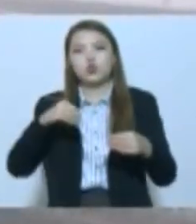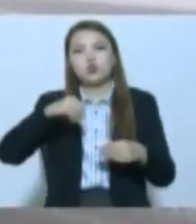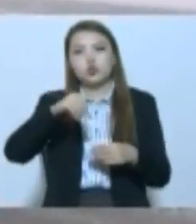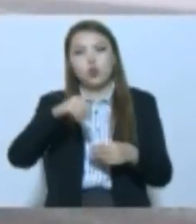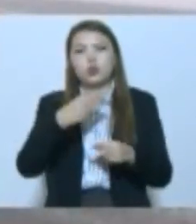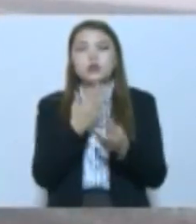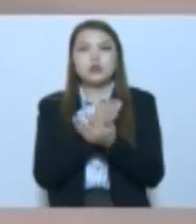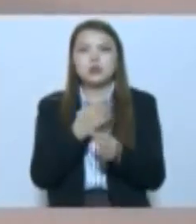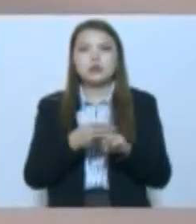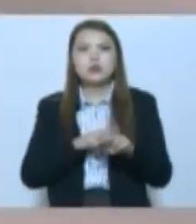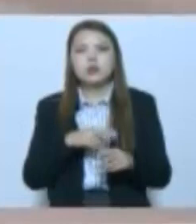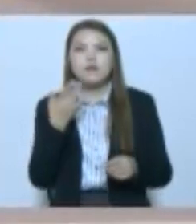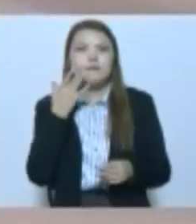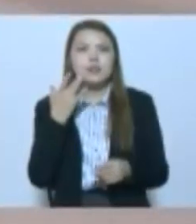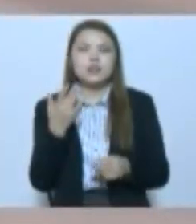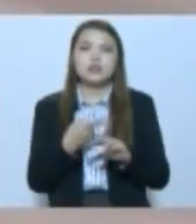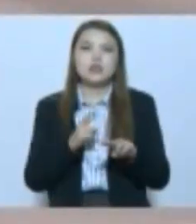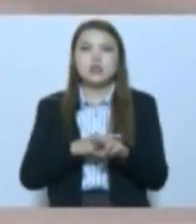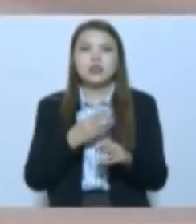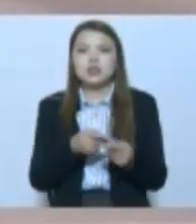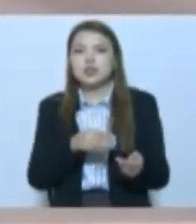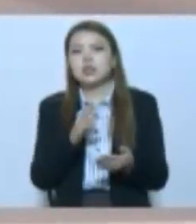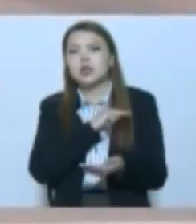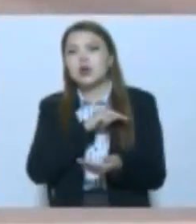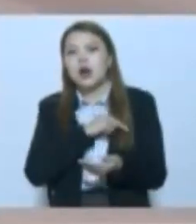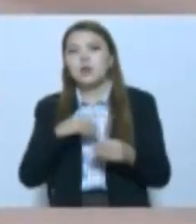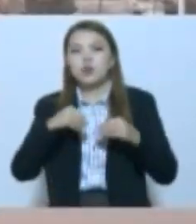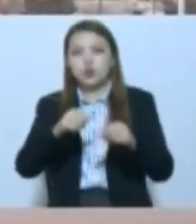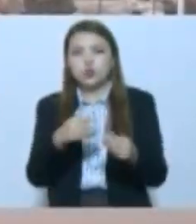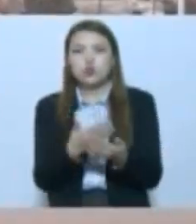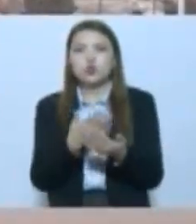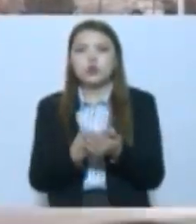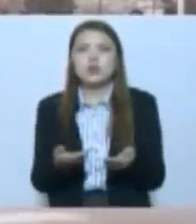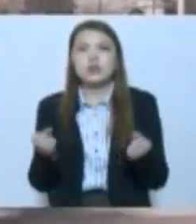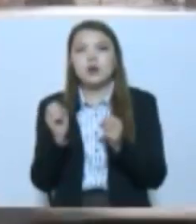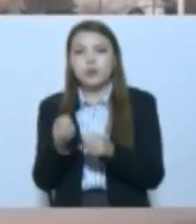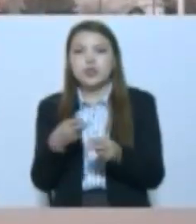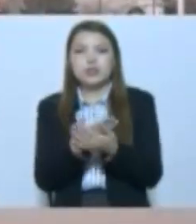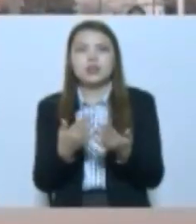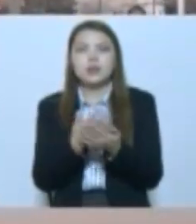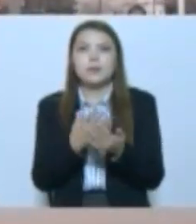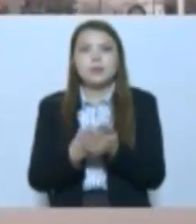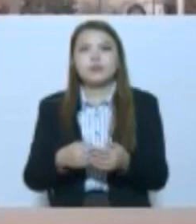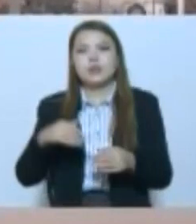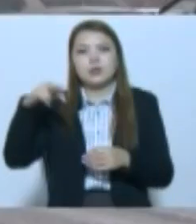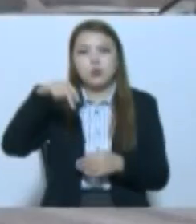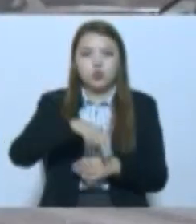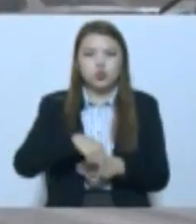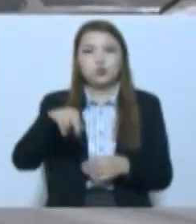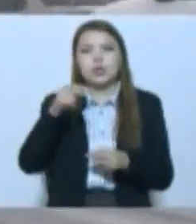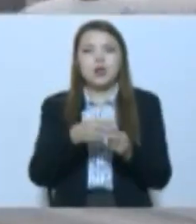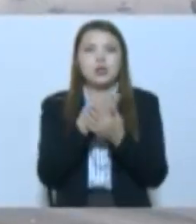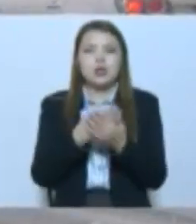соли. Коммунальные службы в первую очередь провели работы по засыпке песчано-солевой смеси в опасных зонах, на спусках и подъемах.